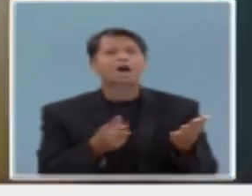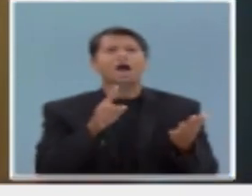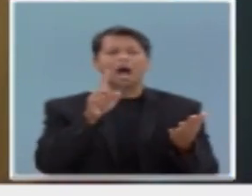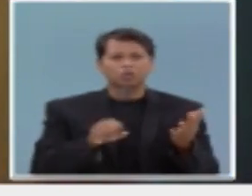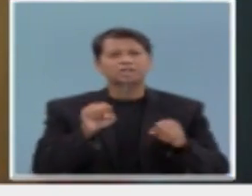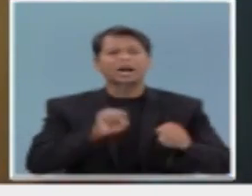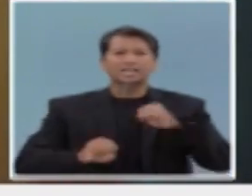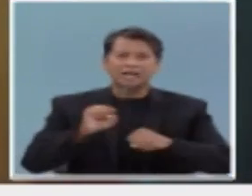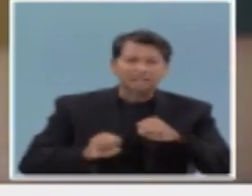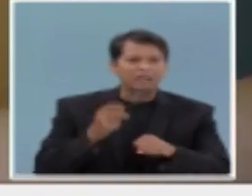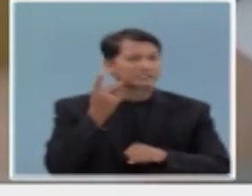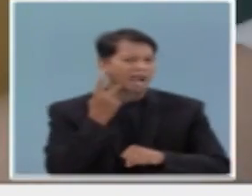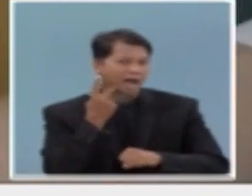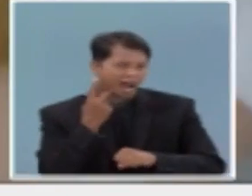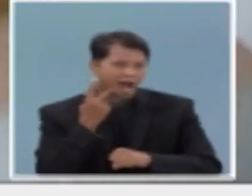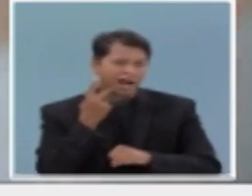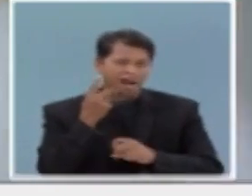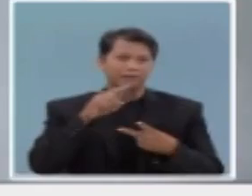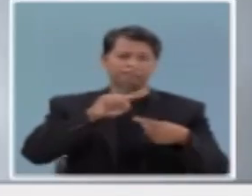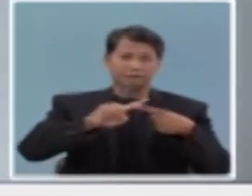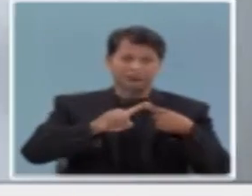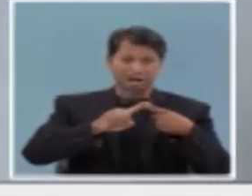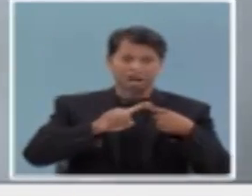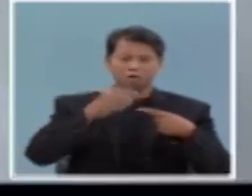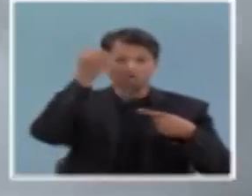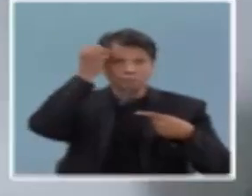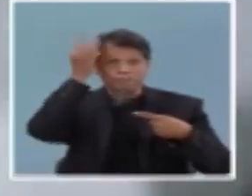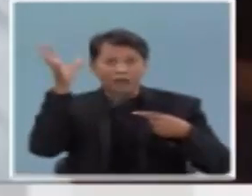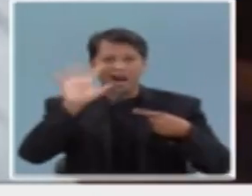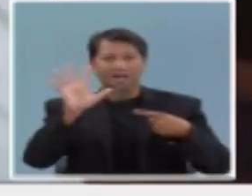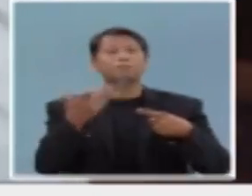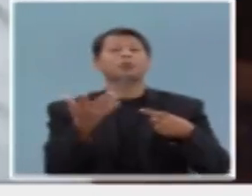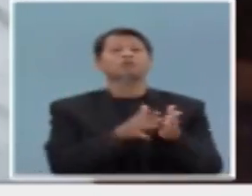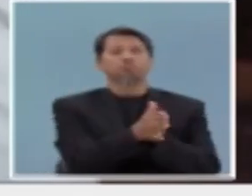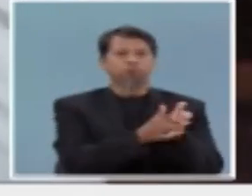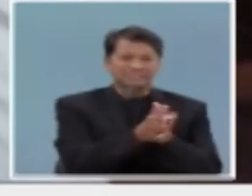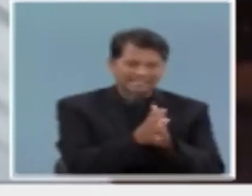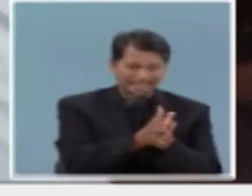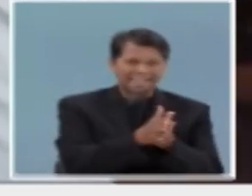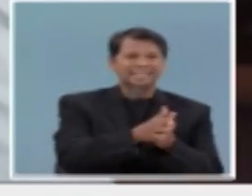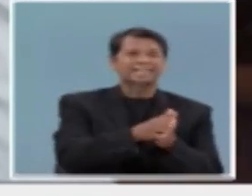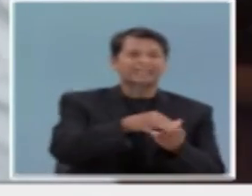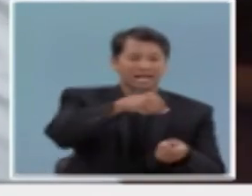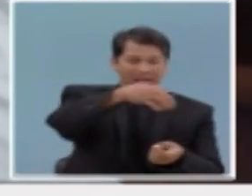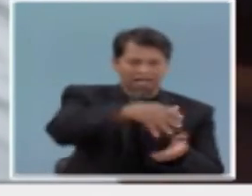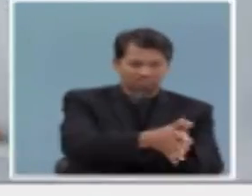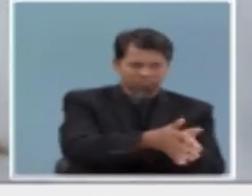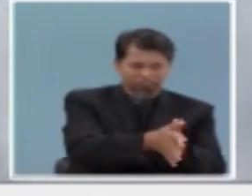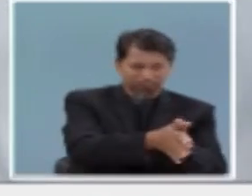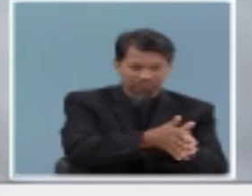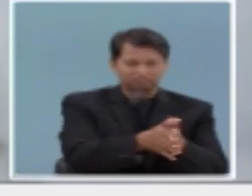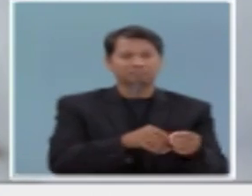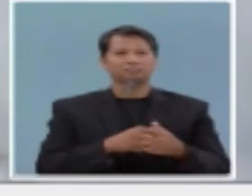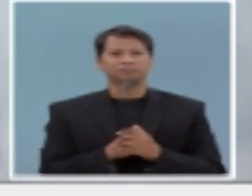ini. Pertama, jangan lupa untuk mencuci tangan dengan air yang mengalir dan sabun.